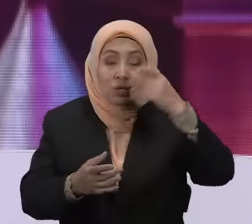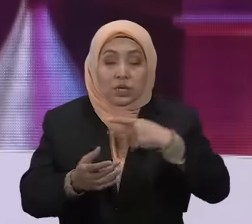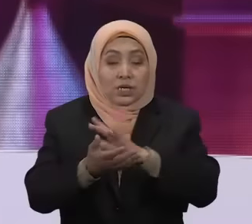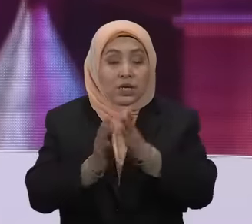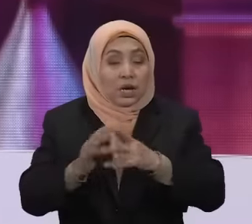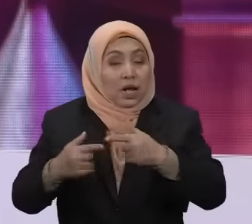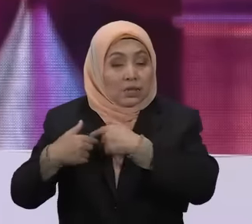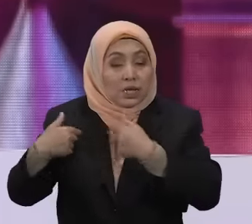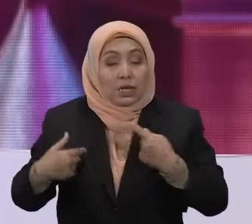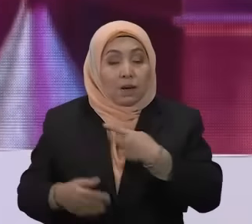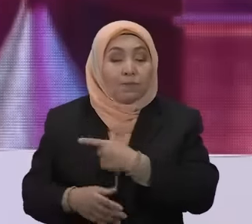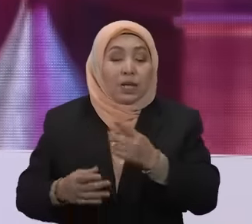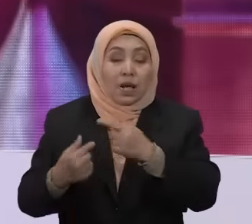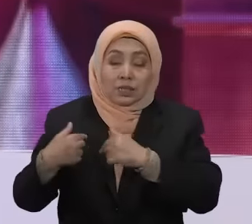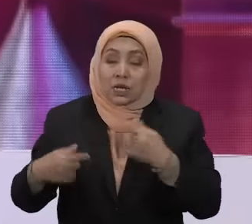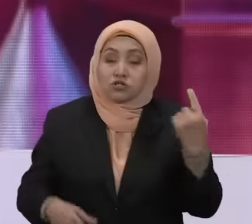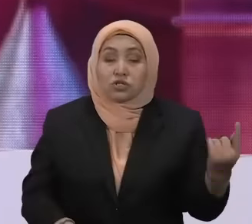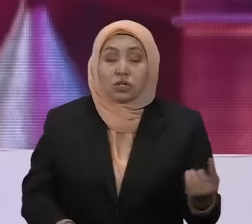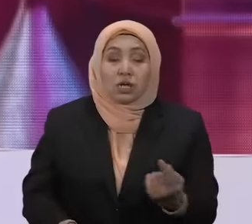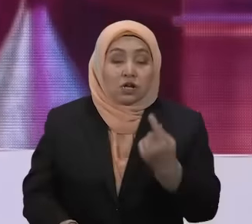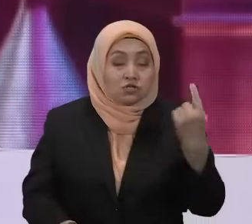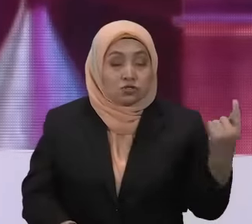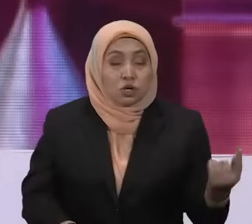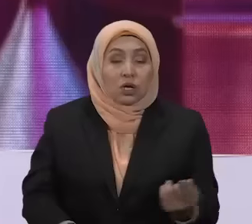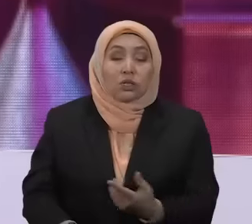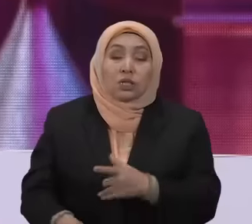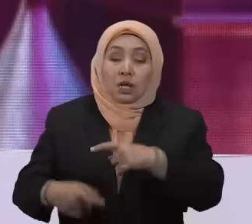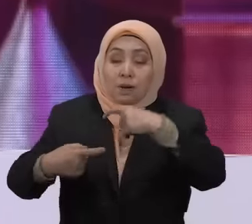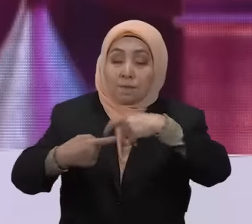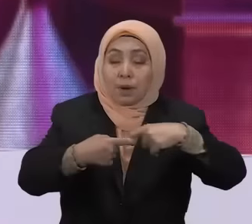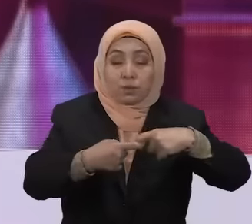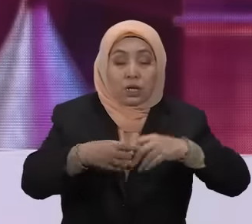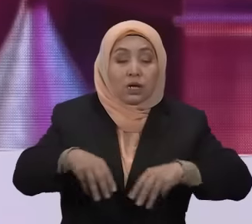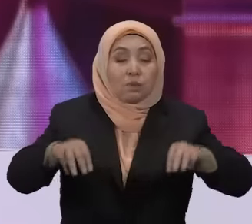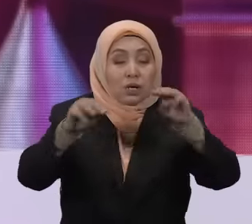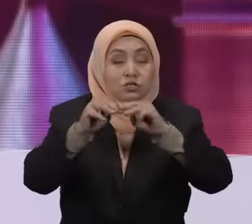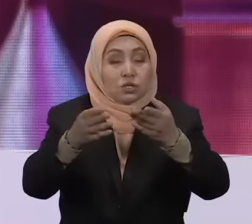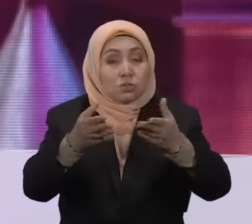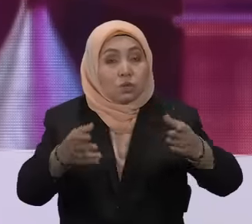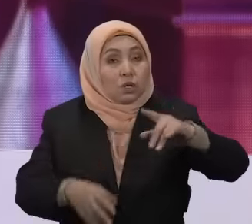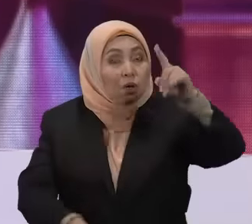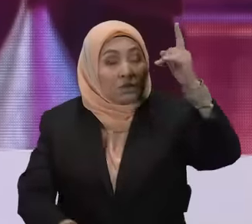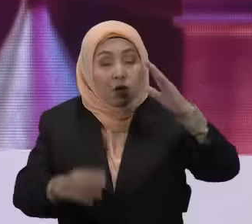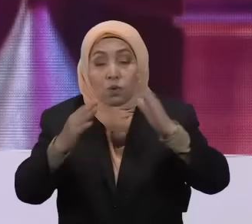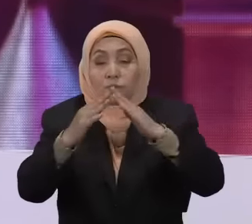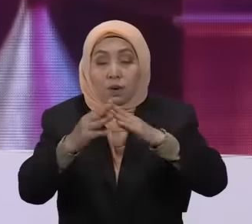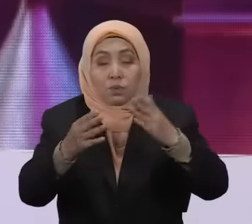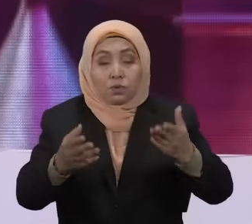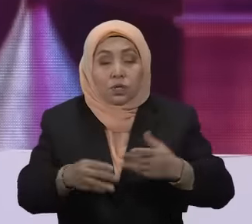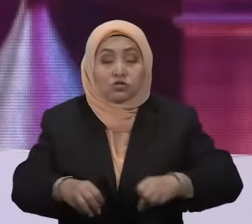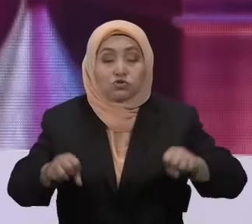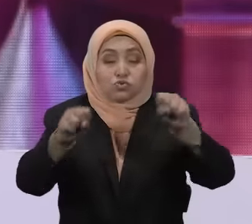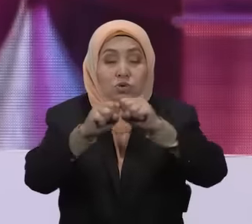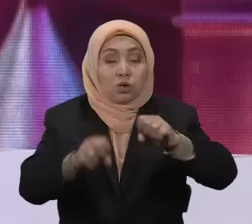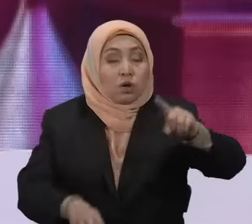jadikan hati kami hati yang senantiasa terpaut dengan masjidmu ya Allah, rumah-rumahmu, masjid surau